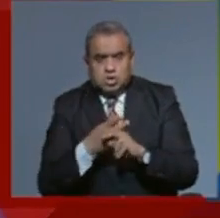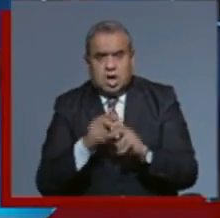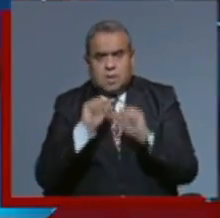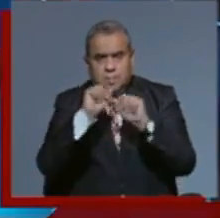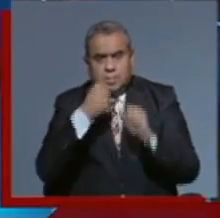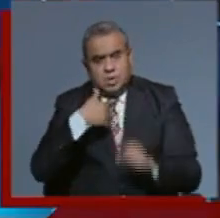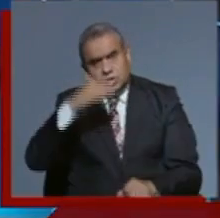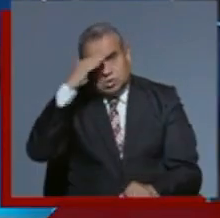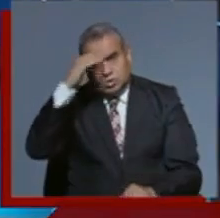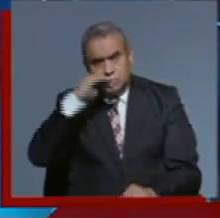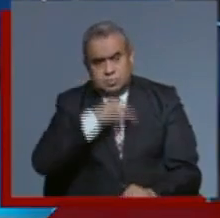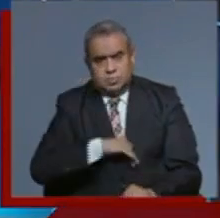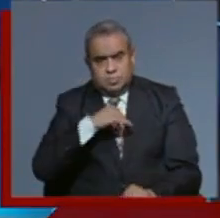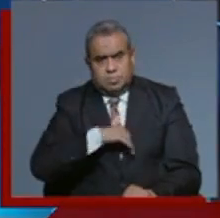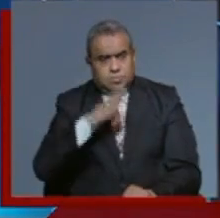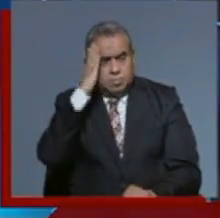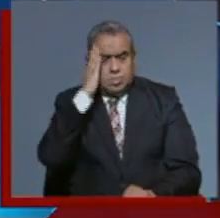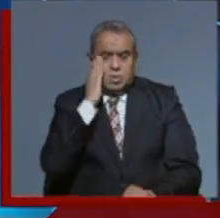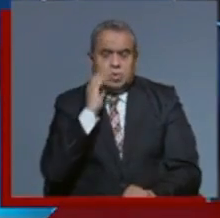أعبر